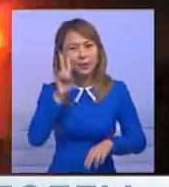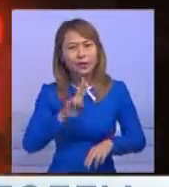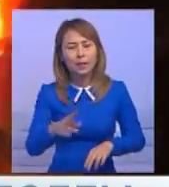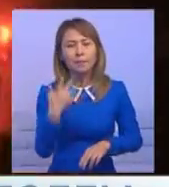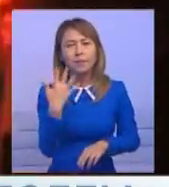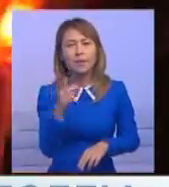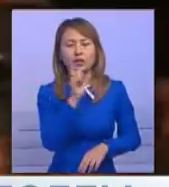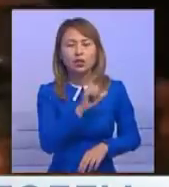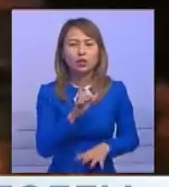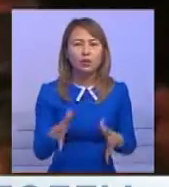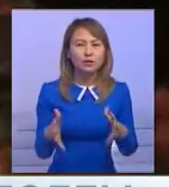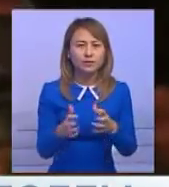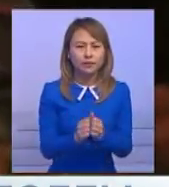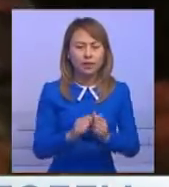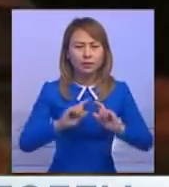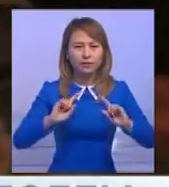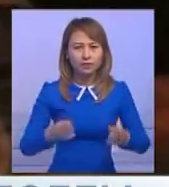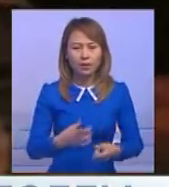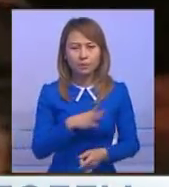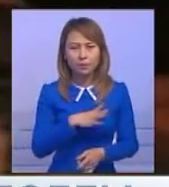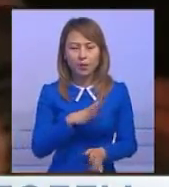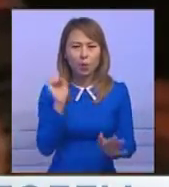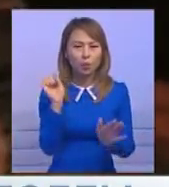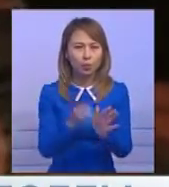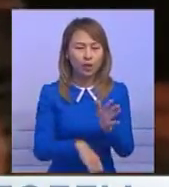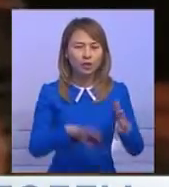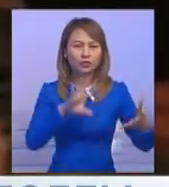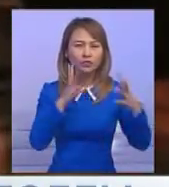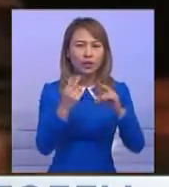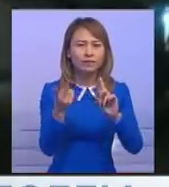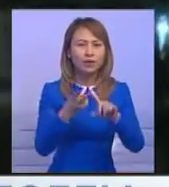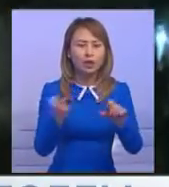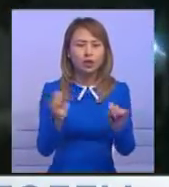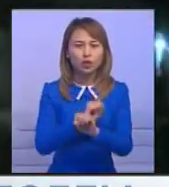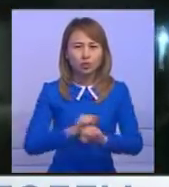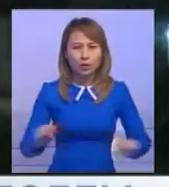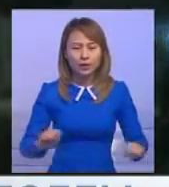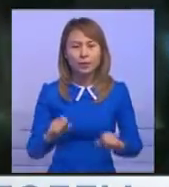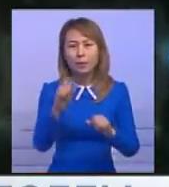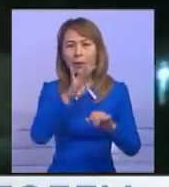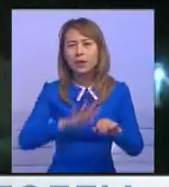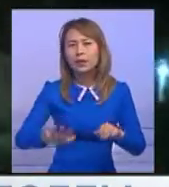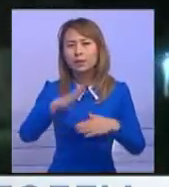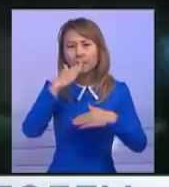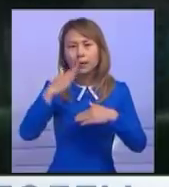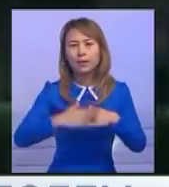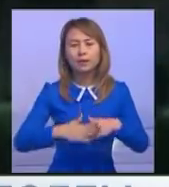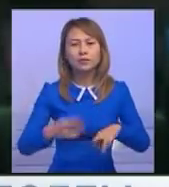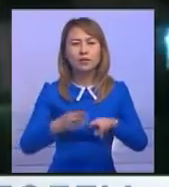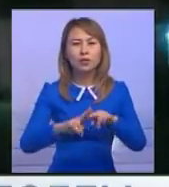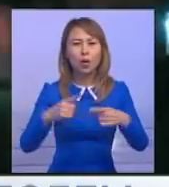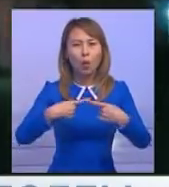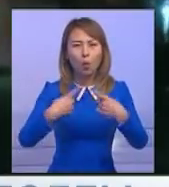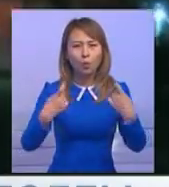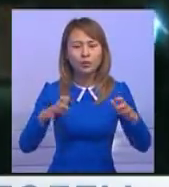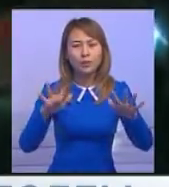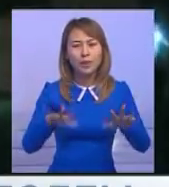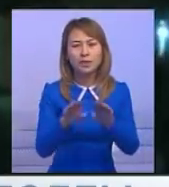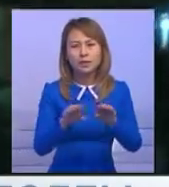5 лаңкесті жер жасандырғанын айтып отыр. Ал екінші жарылыс осы жерге жақын маңайдағы қонақ үйдің көлік тұрағында